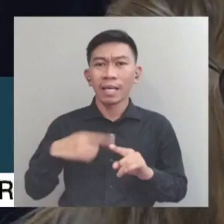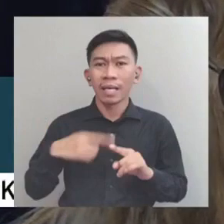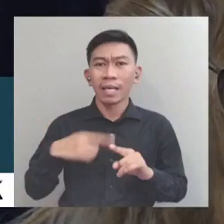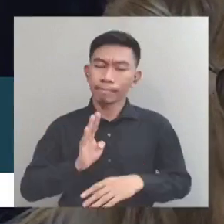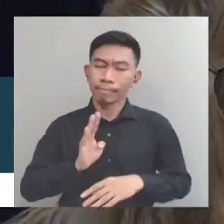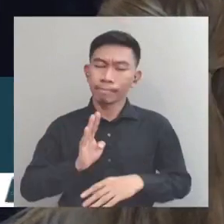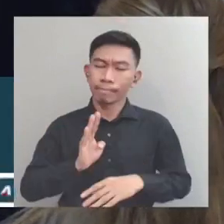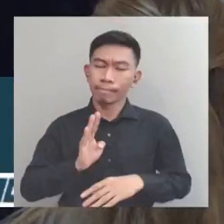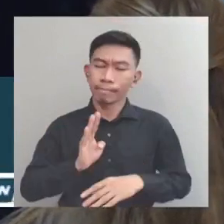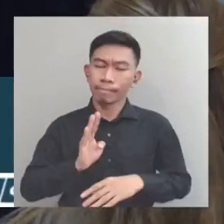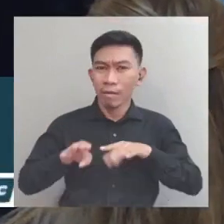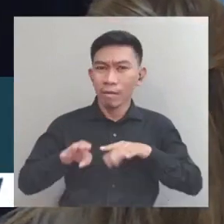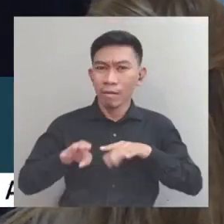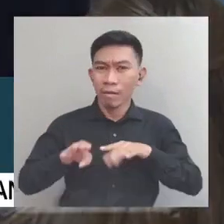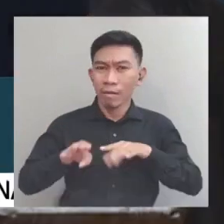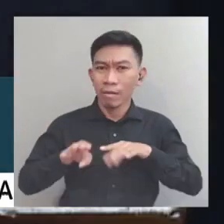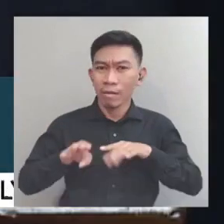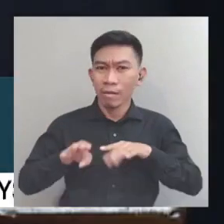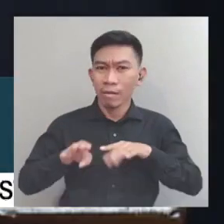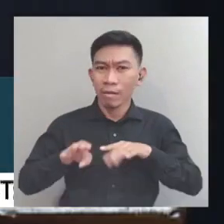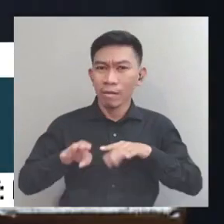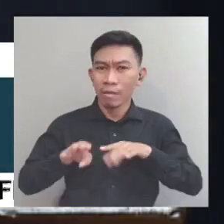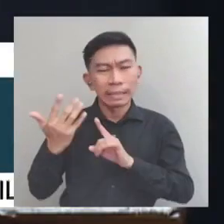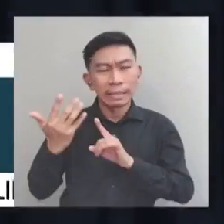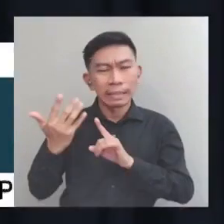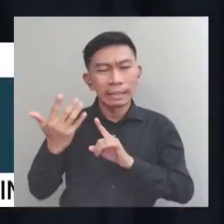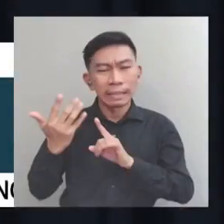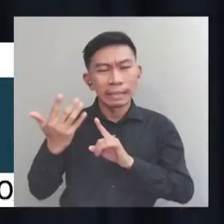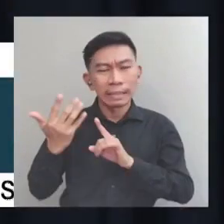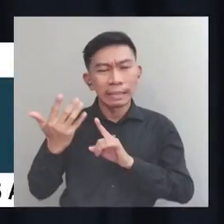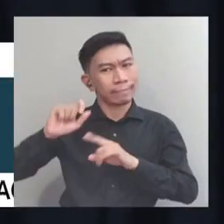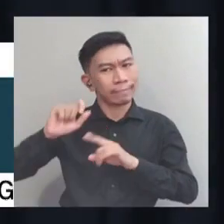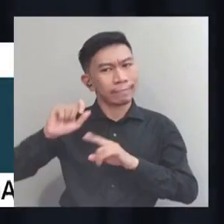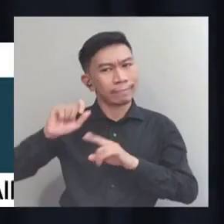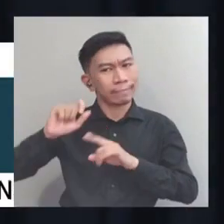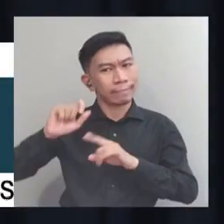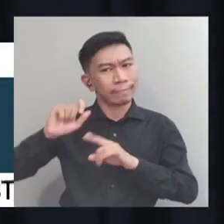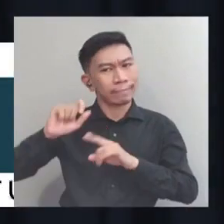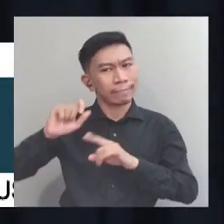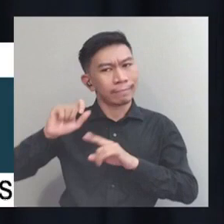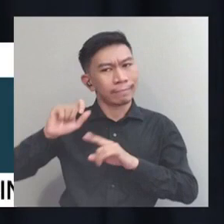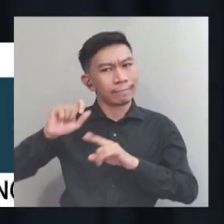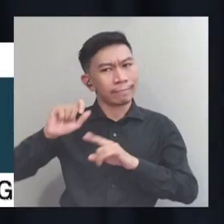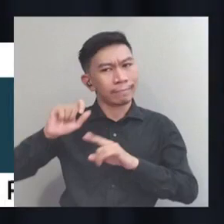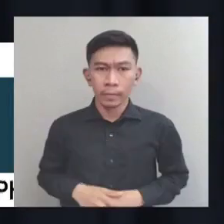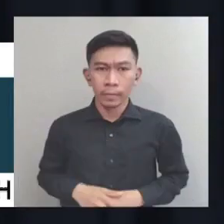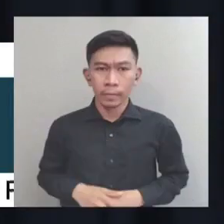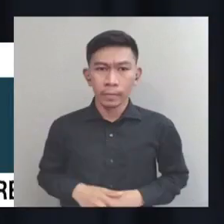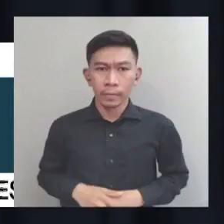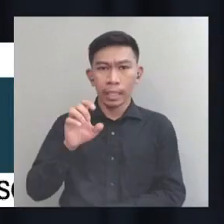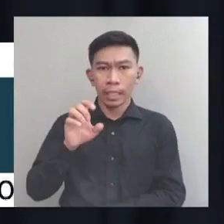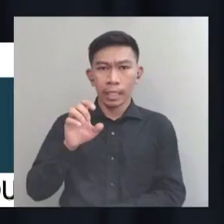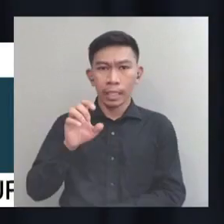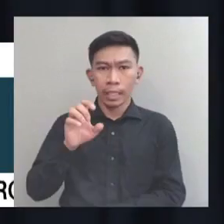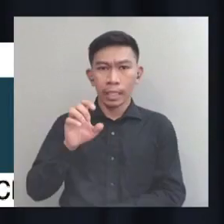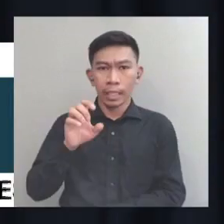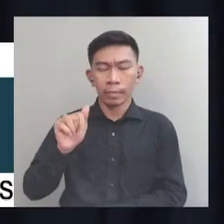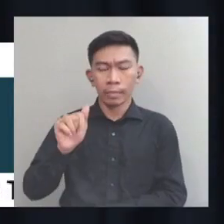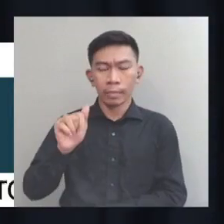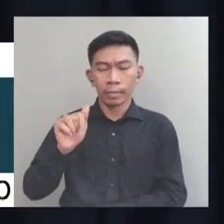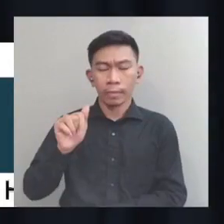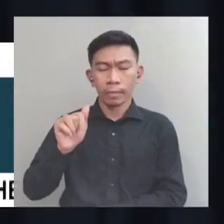himself to fellow senators. Mukhang guilty ako kasi yung kapag sabi ako anak ng baka, di ba? That's